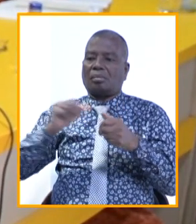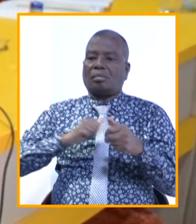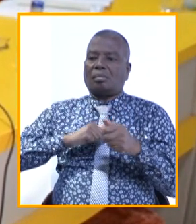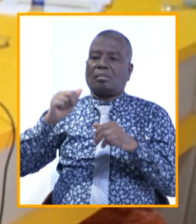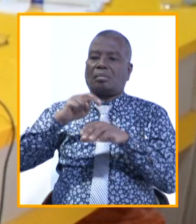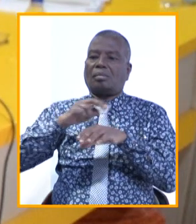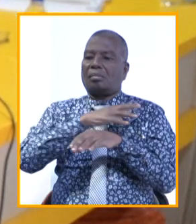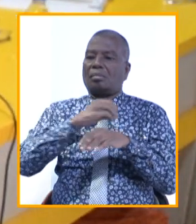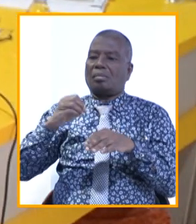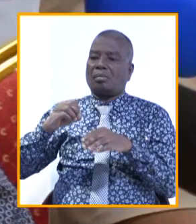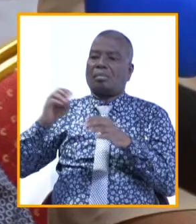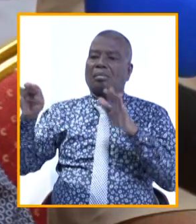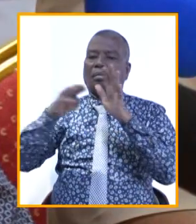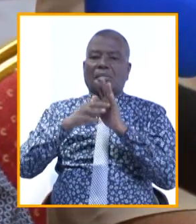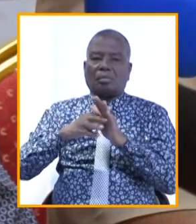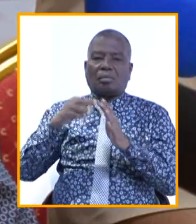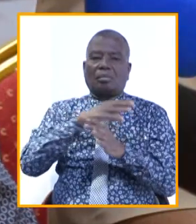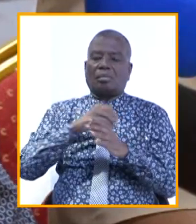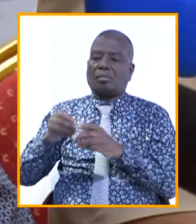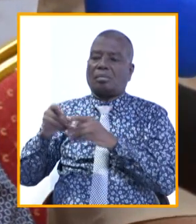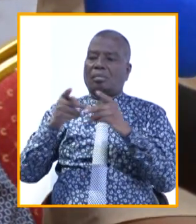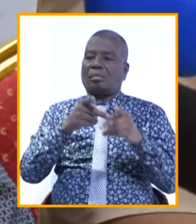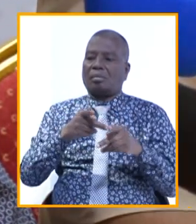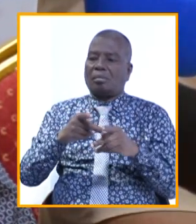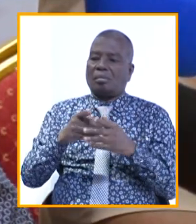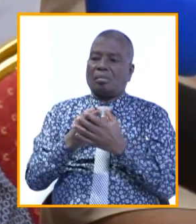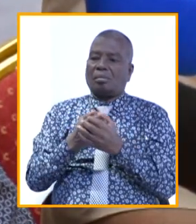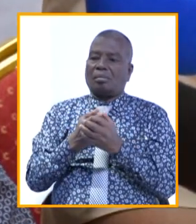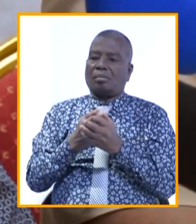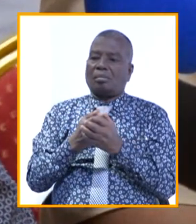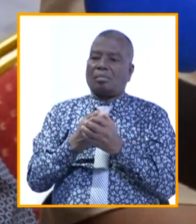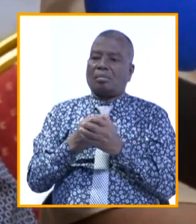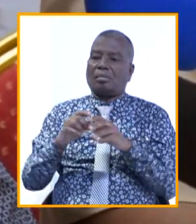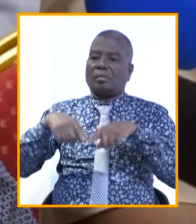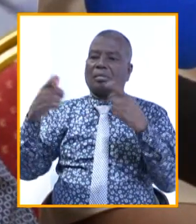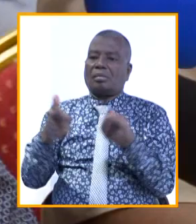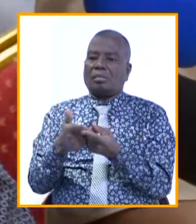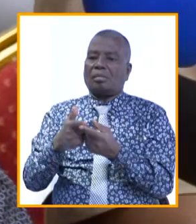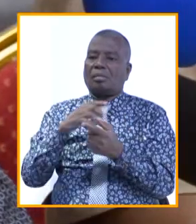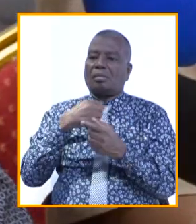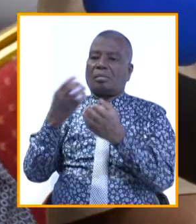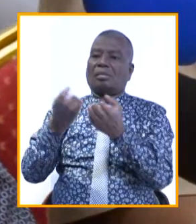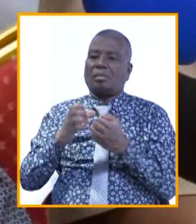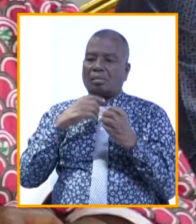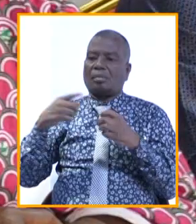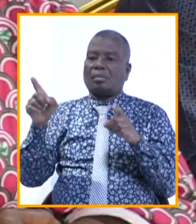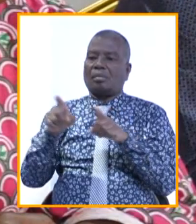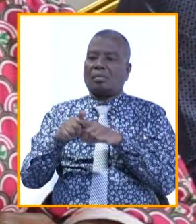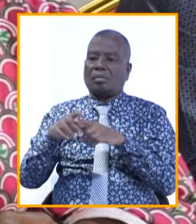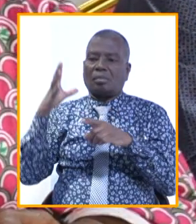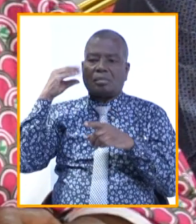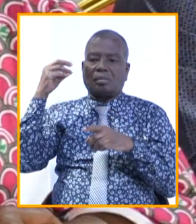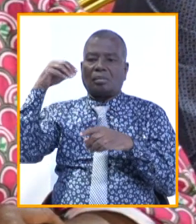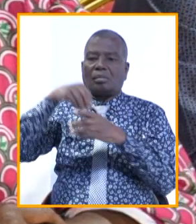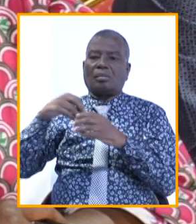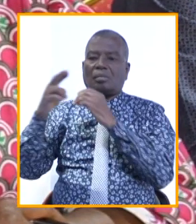de fonctionnement de cet instrument de développement a séduit Noël Kofi Maïzan, un cadre du Gontougo qui veut aussi l'expérimenter dans